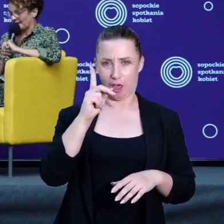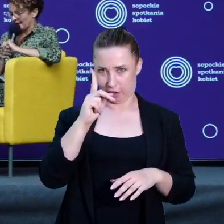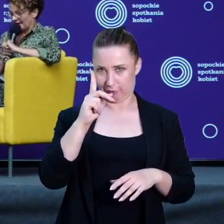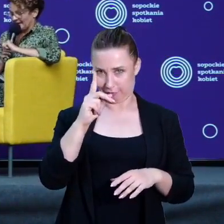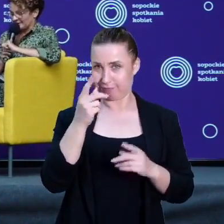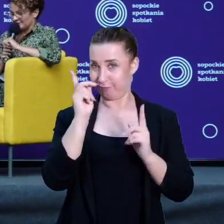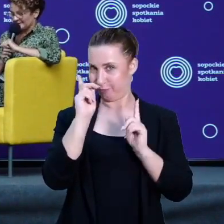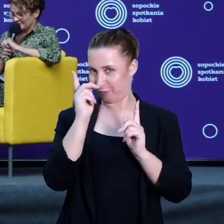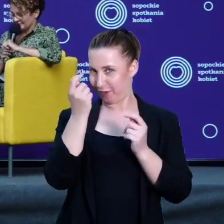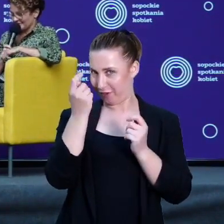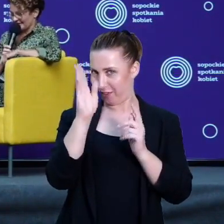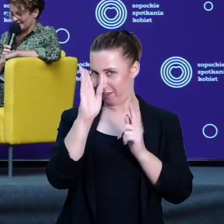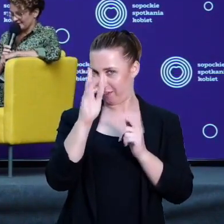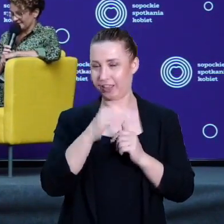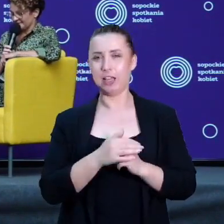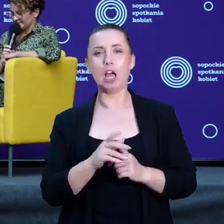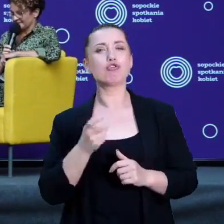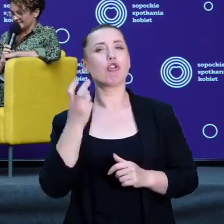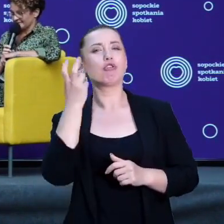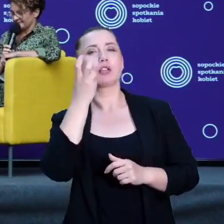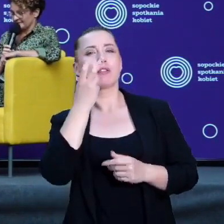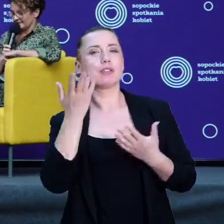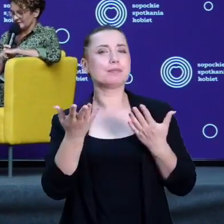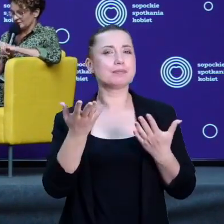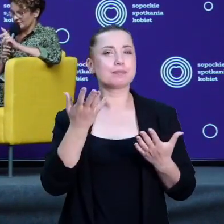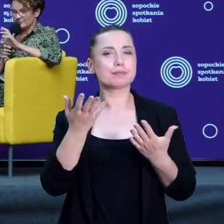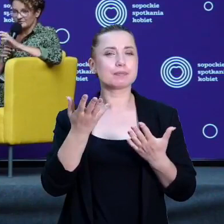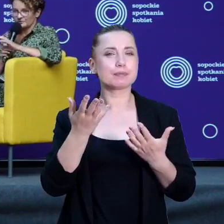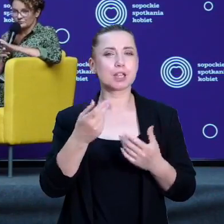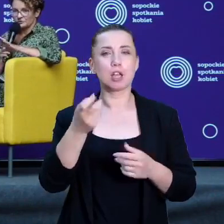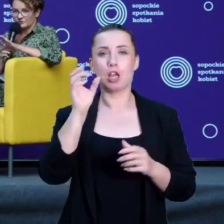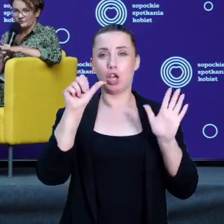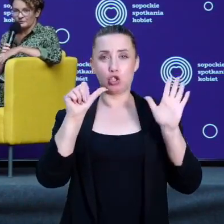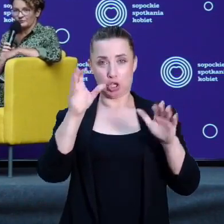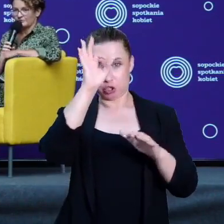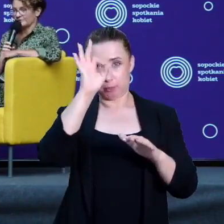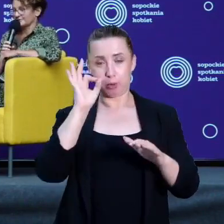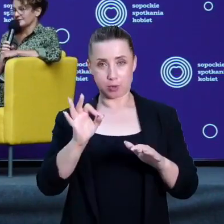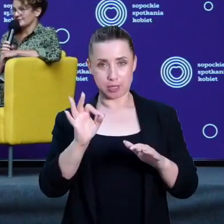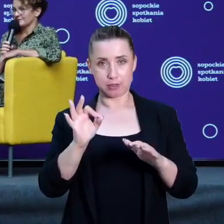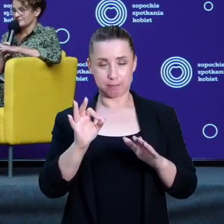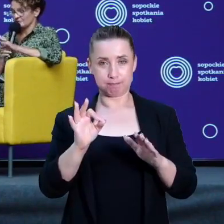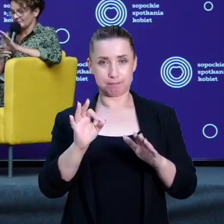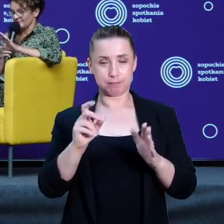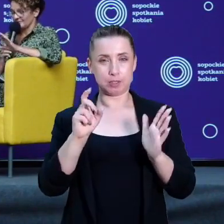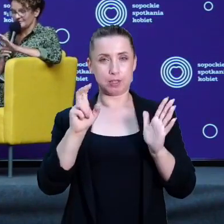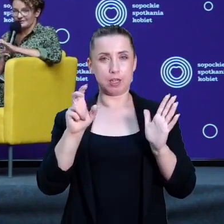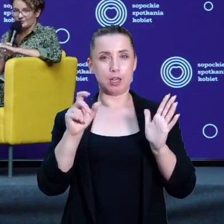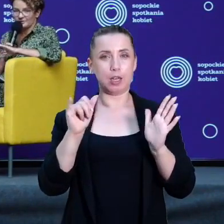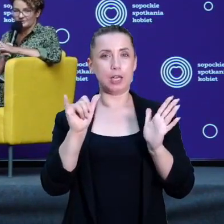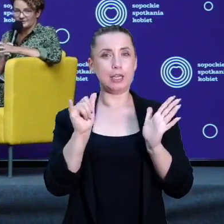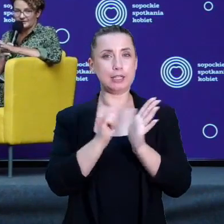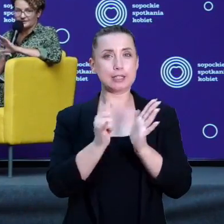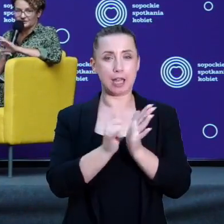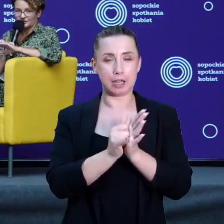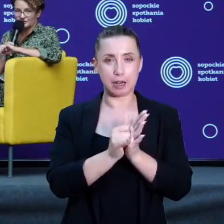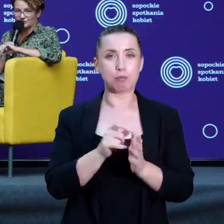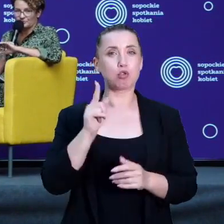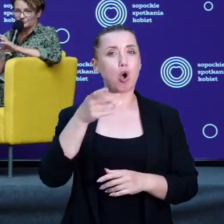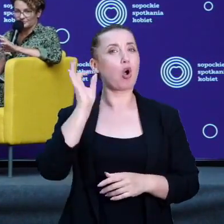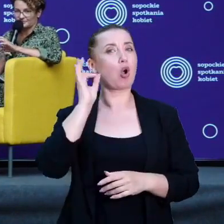nami. Natomiast co jest ciekawe, 6% użytkowników Instagrama to są kobiety